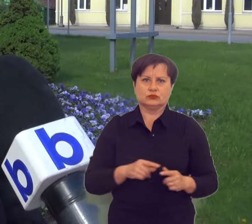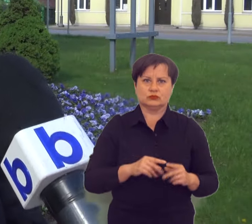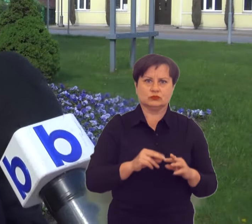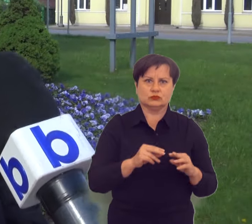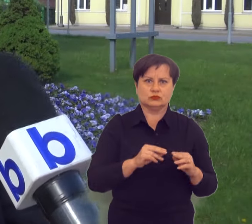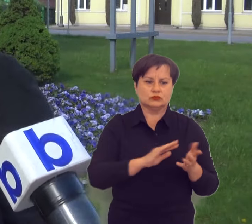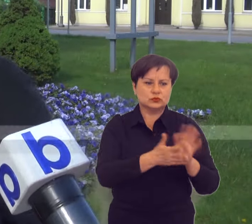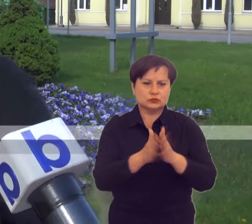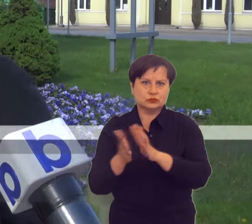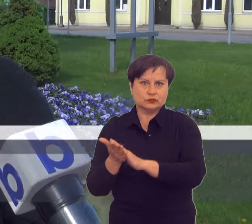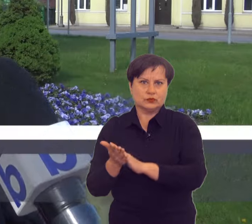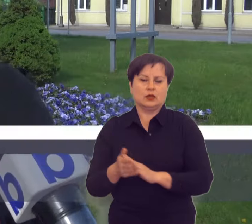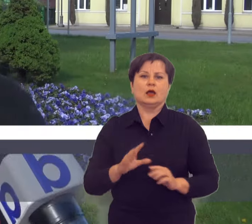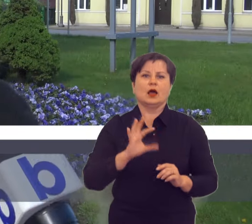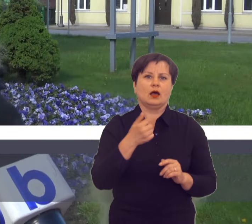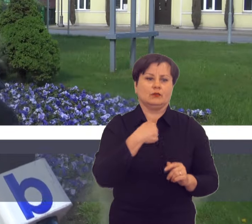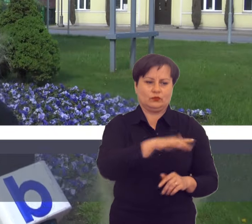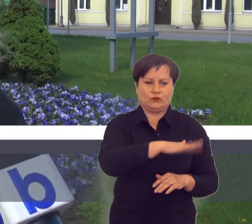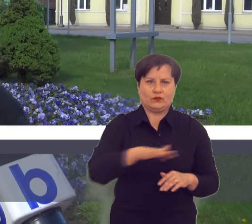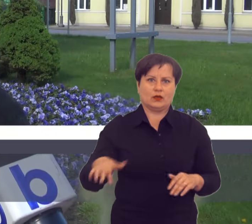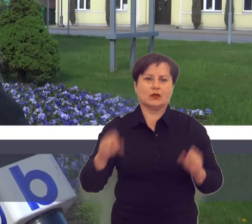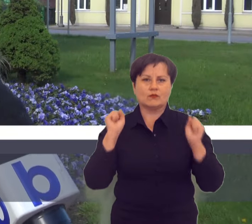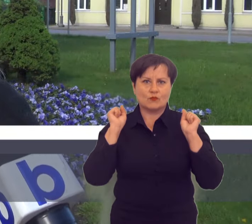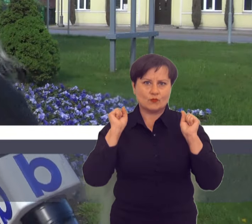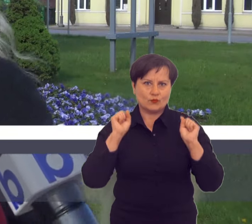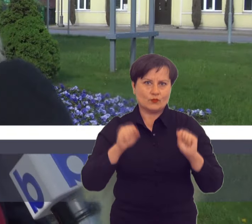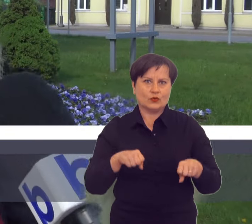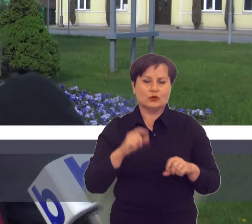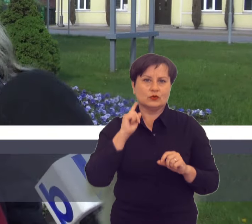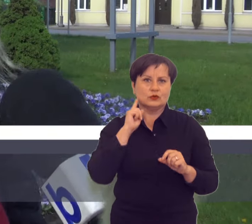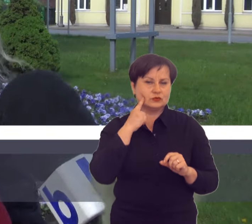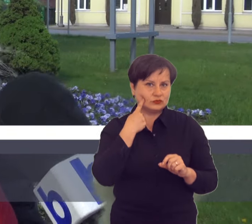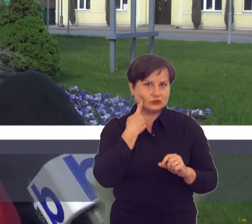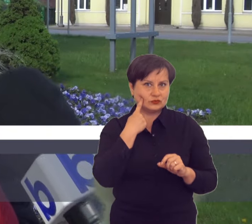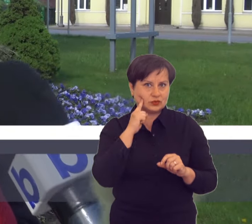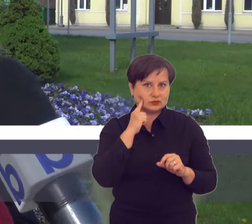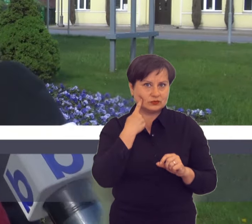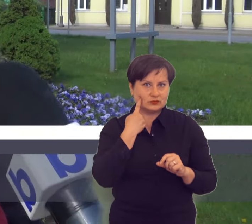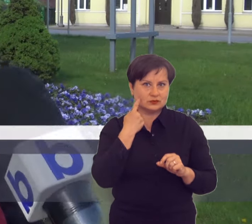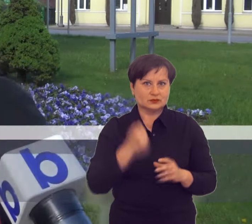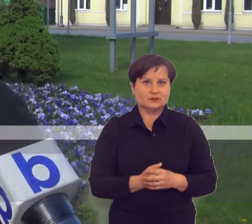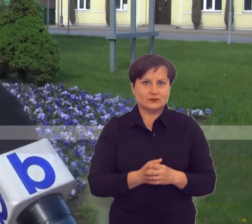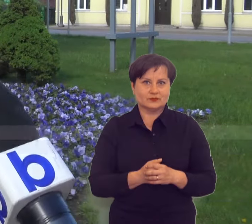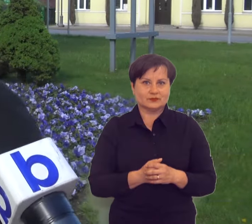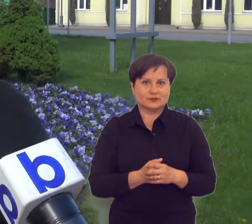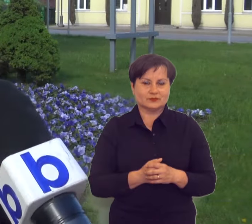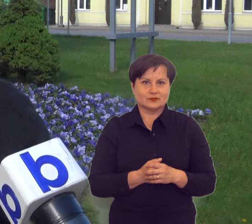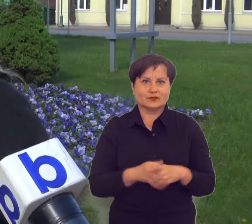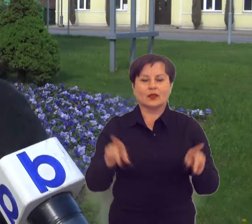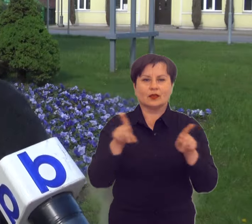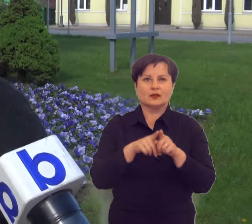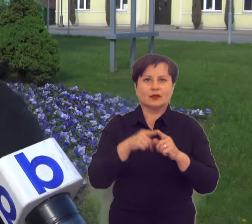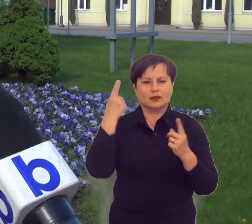sukontroliavimas, ar mūsų mažieji gyventojai gali sėkmingai žaisti. Taip pat yra ir